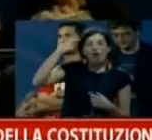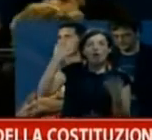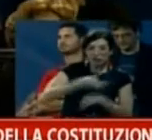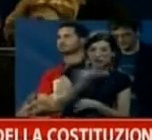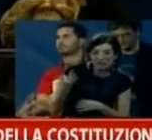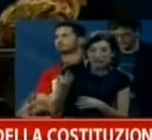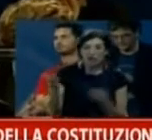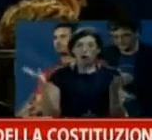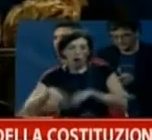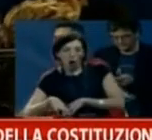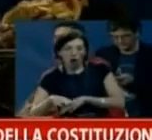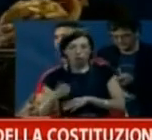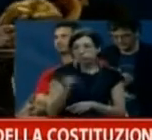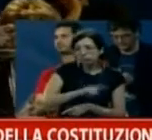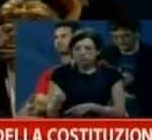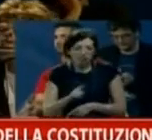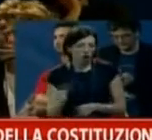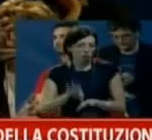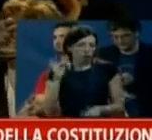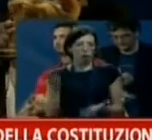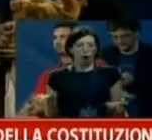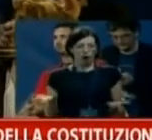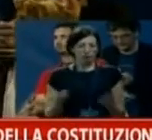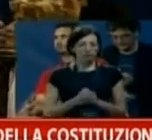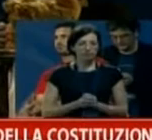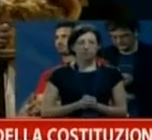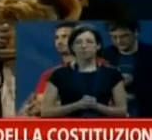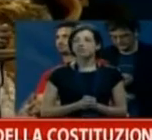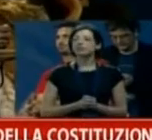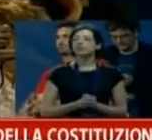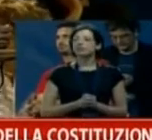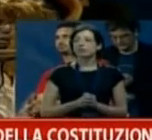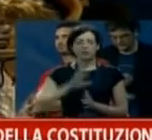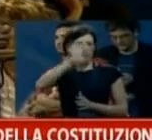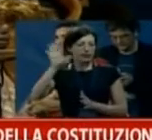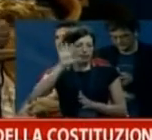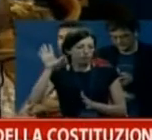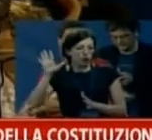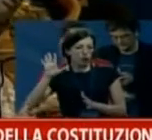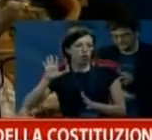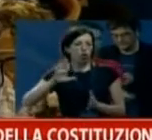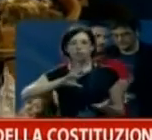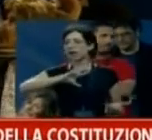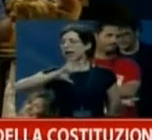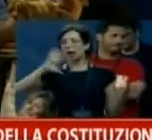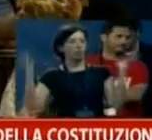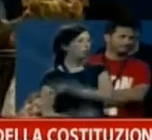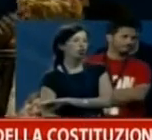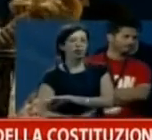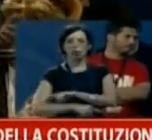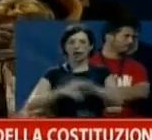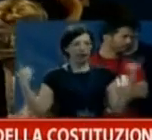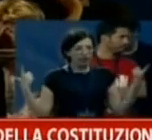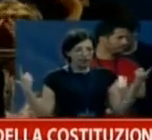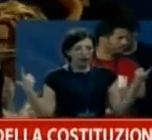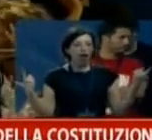Abbiamo avuto capovolgimenti come quello clamoroso dell'ex Presidente del Consiglio che dopo che tutti i suoi